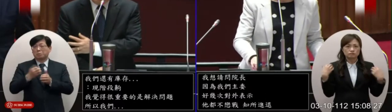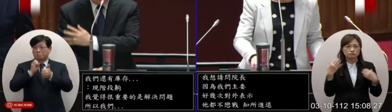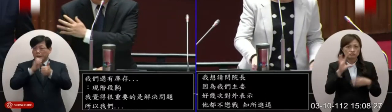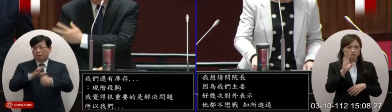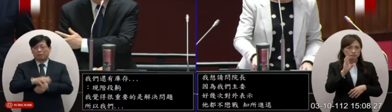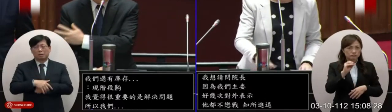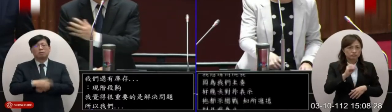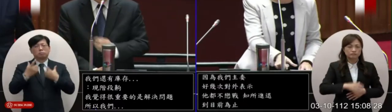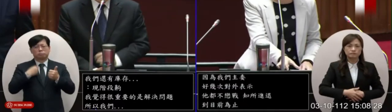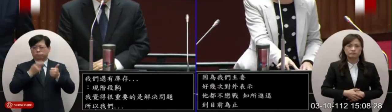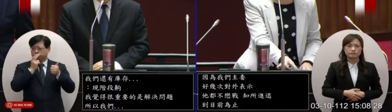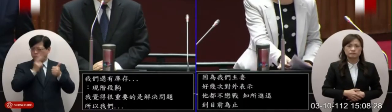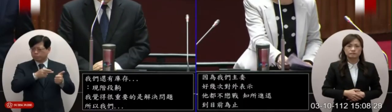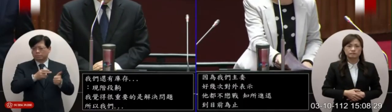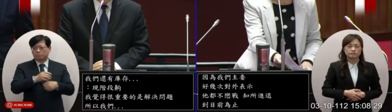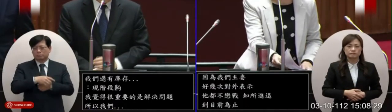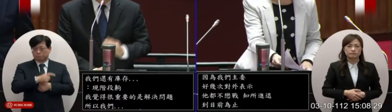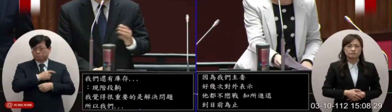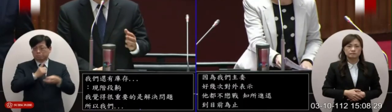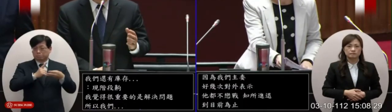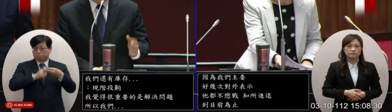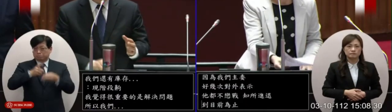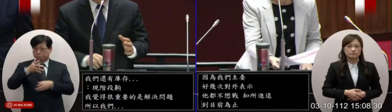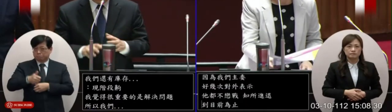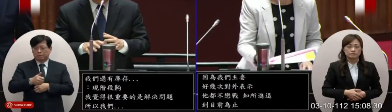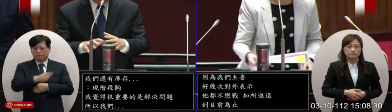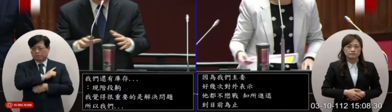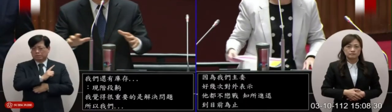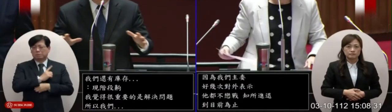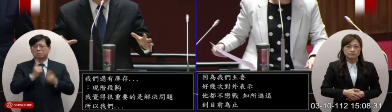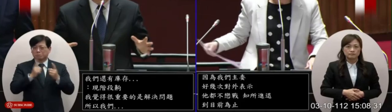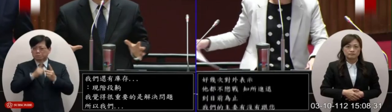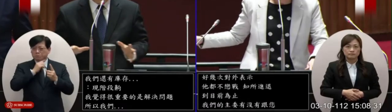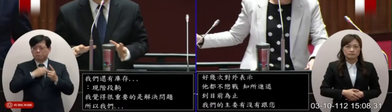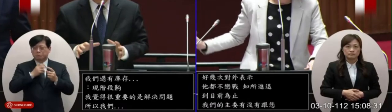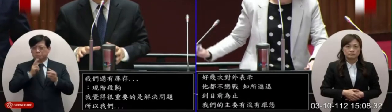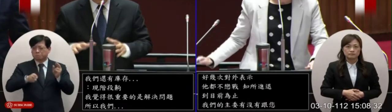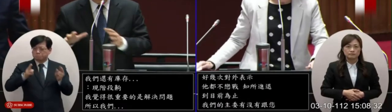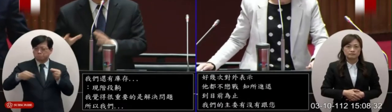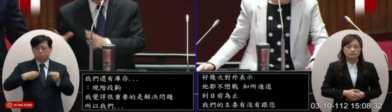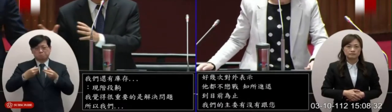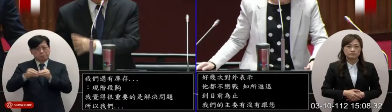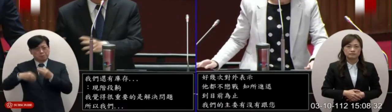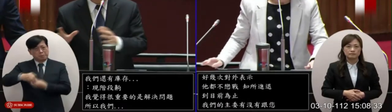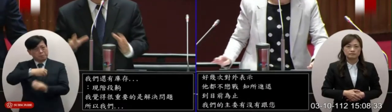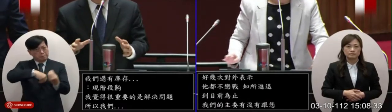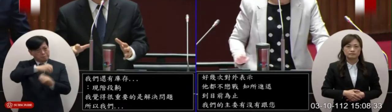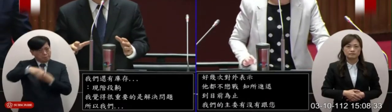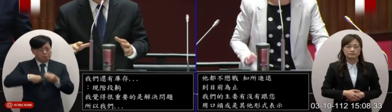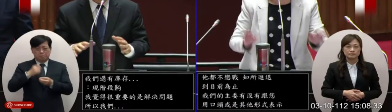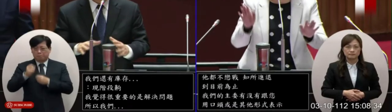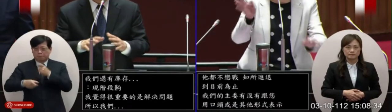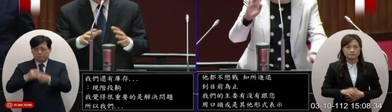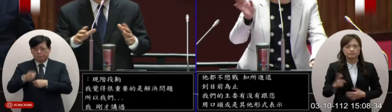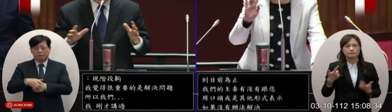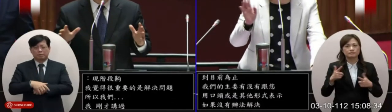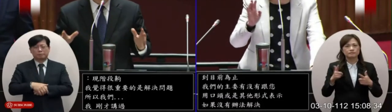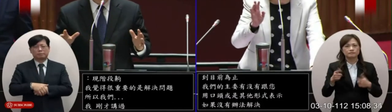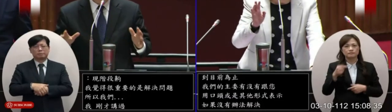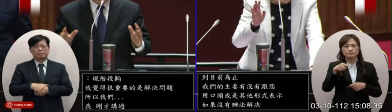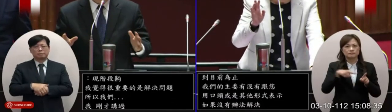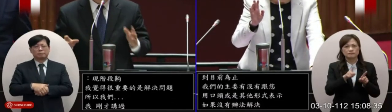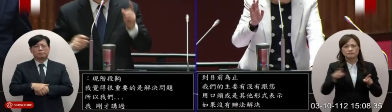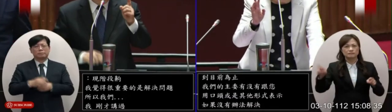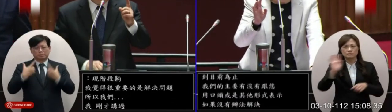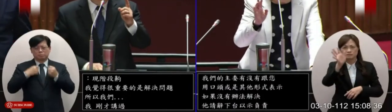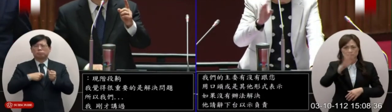我一直要求我们的主委呢，因为他对调度国内的鸡蛋以及采购等等， 不是绕不要绕了， 真